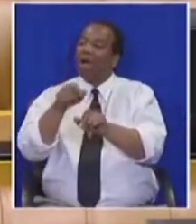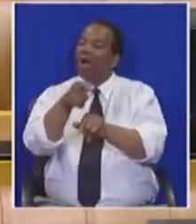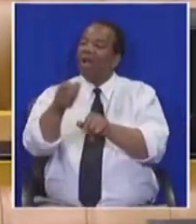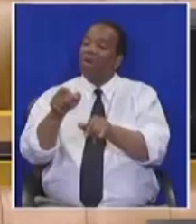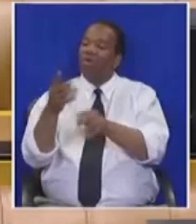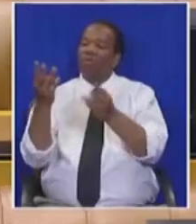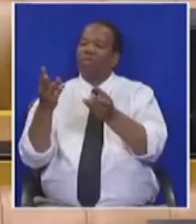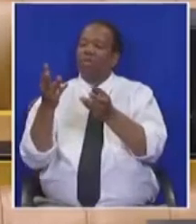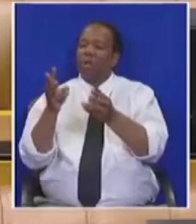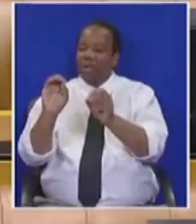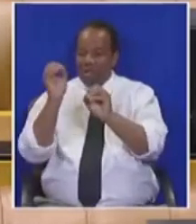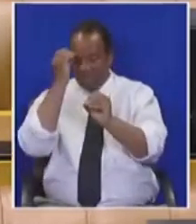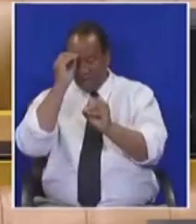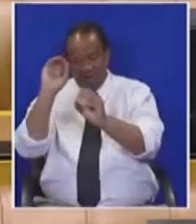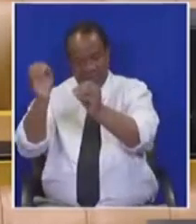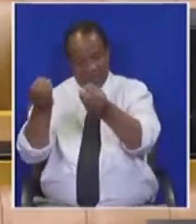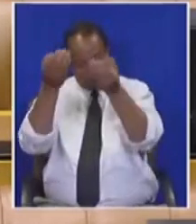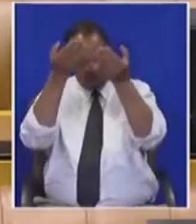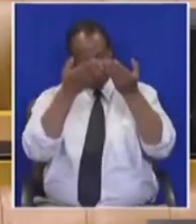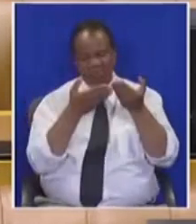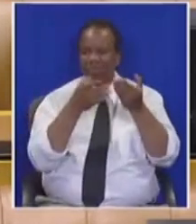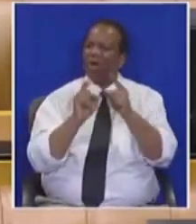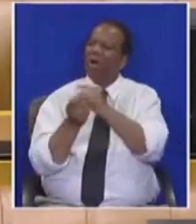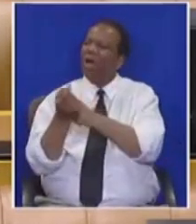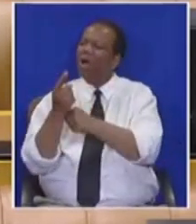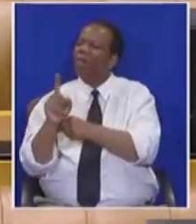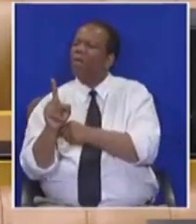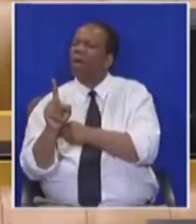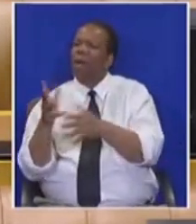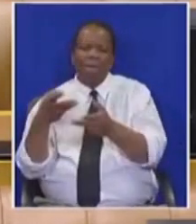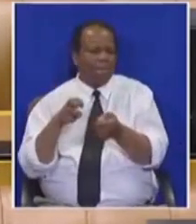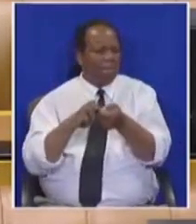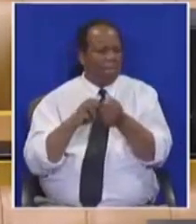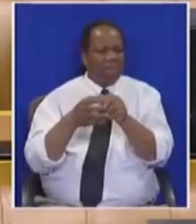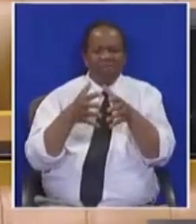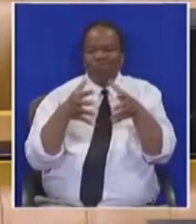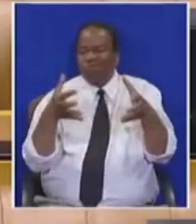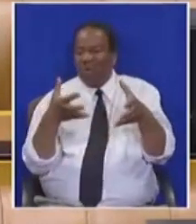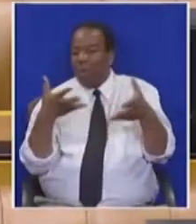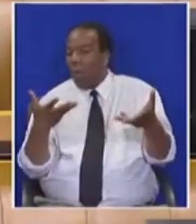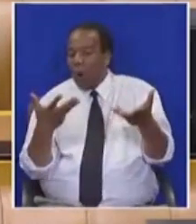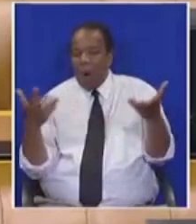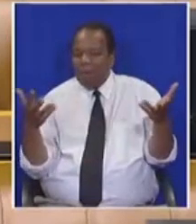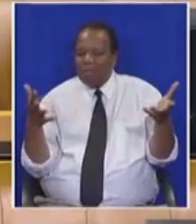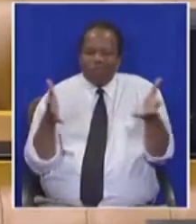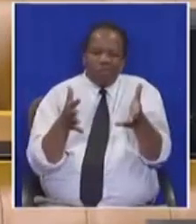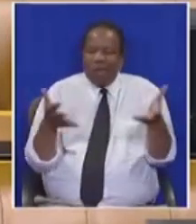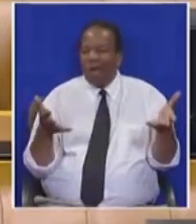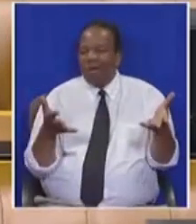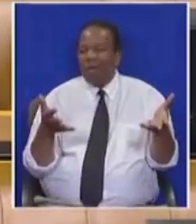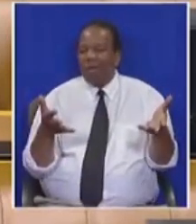baze phambili basitshele ukuthi kwenzekani, kumosheka kangakanani. Siti futi na le commission maibe